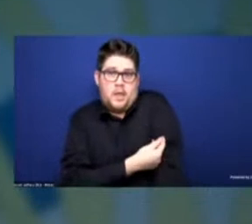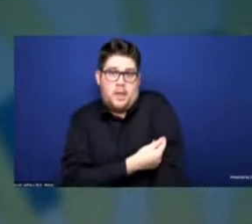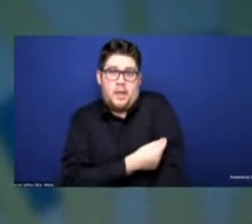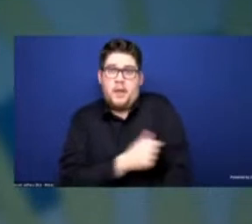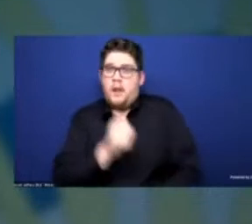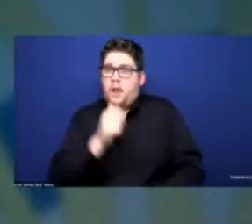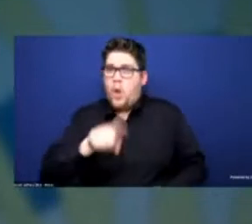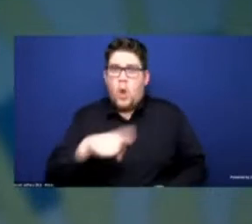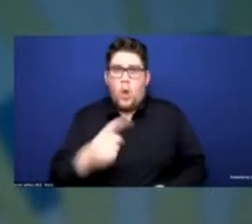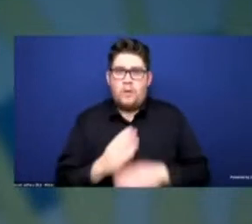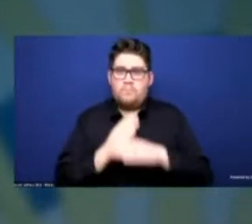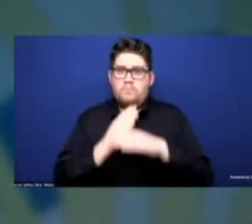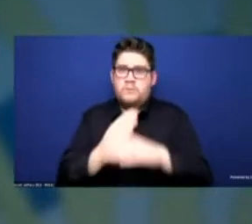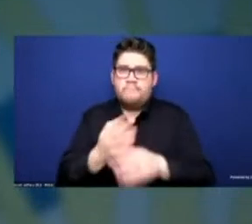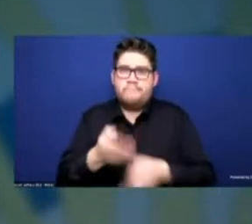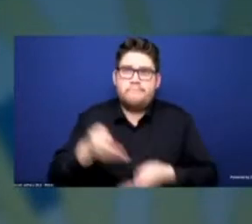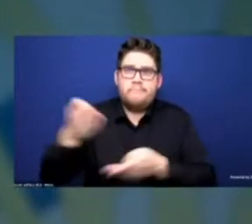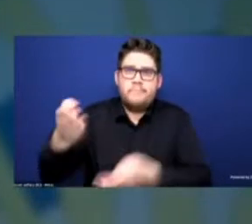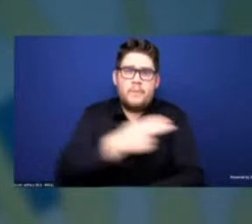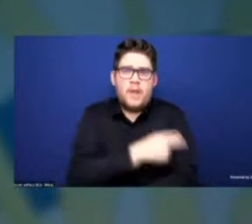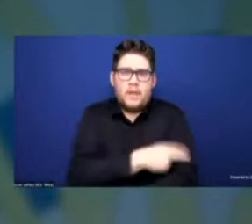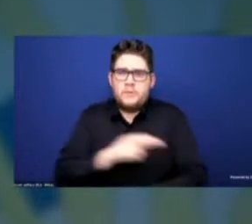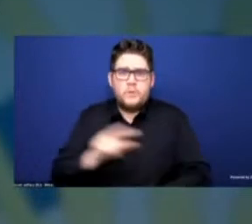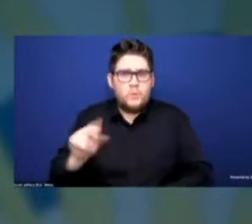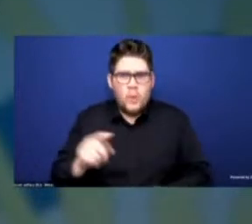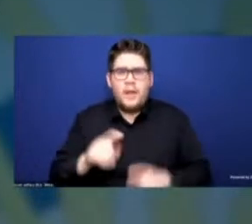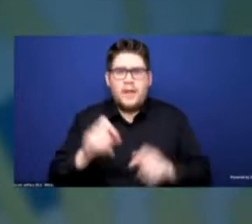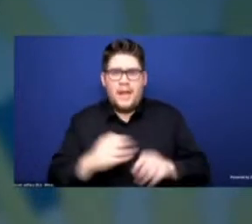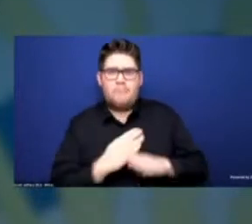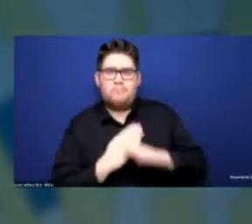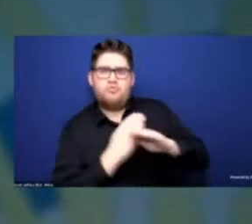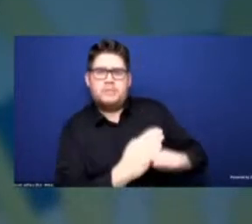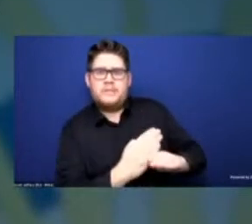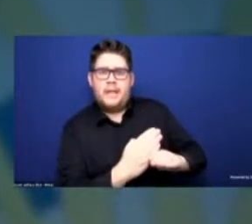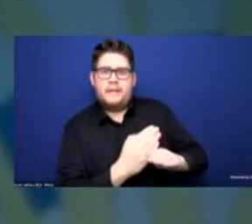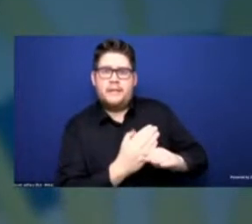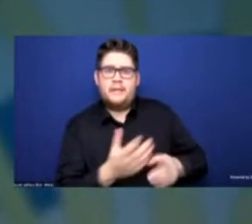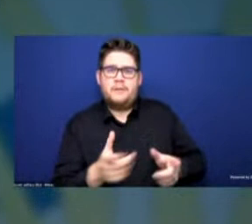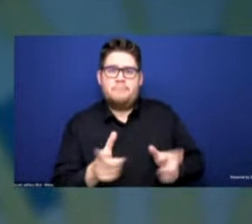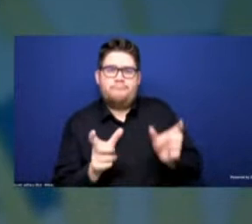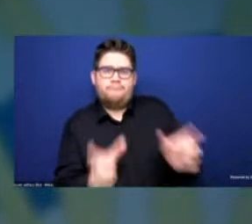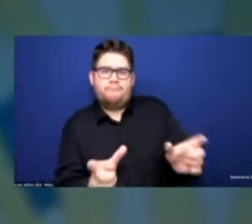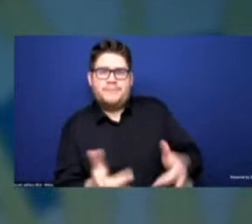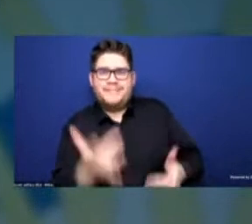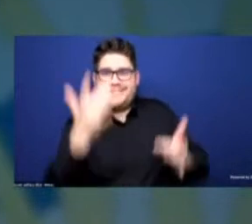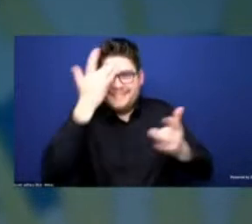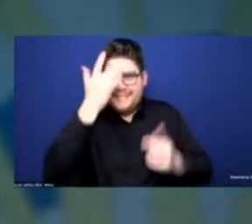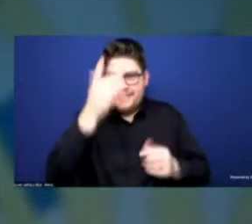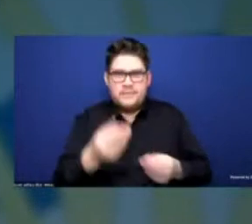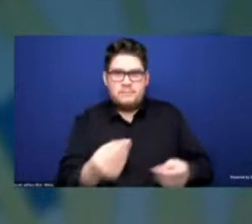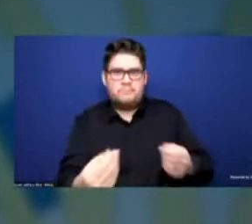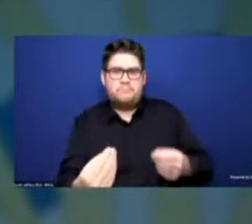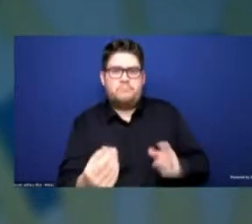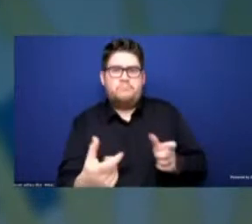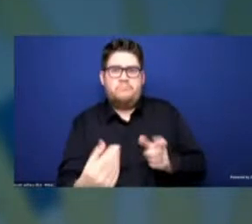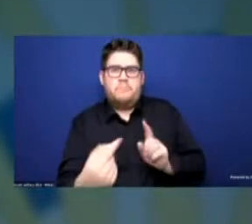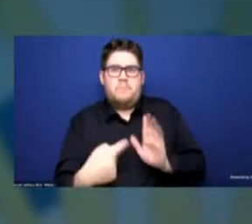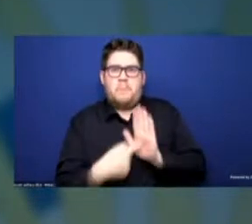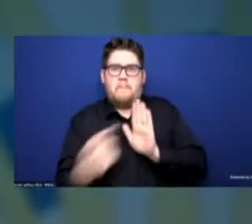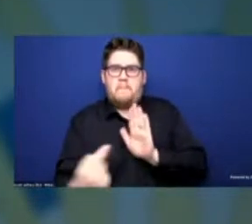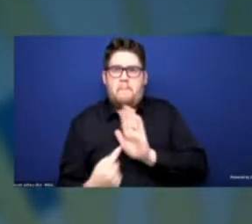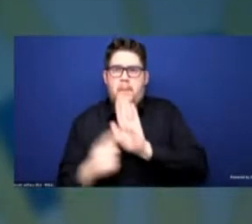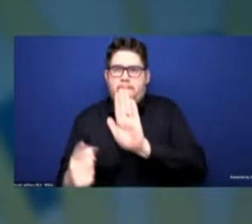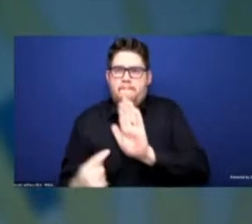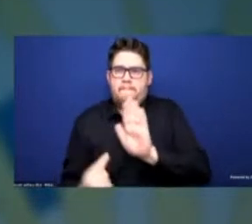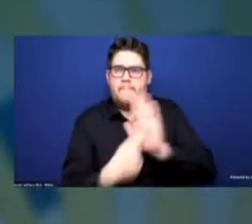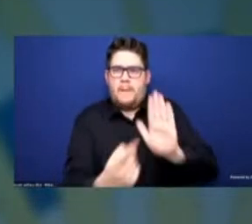infections, hospitalizations. 所以他说这个疫苗呢，对这个住院以及重症的预防很有效率。